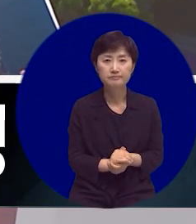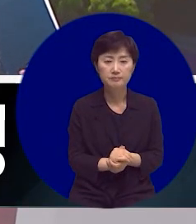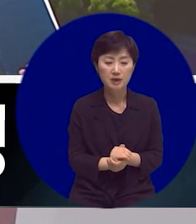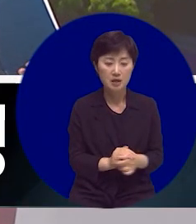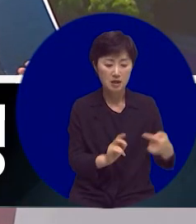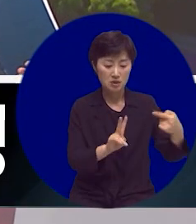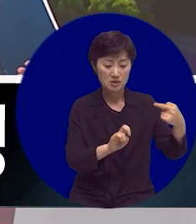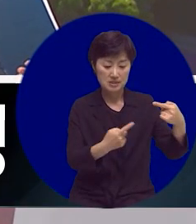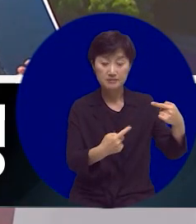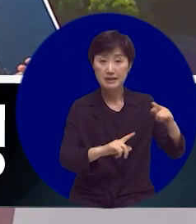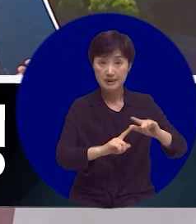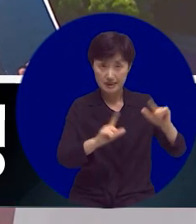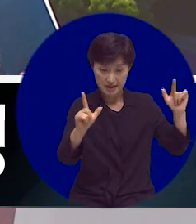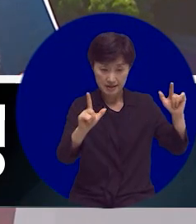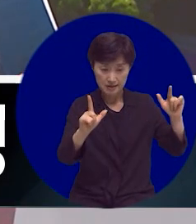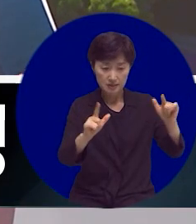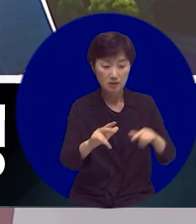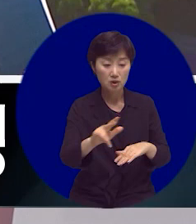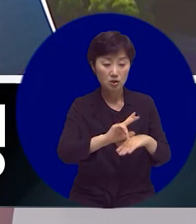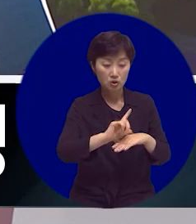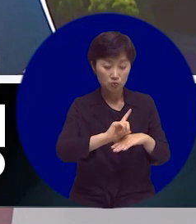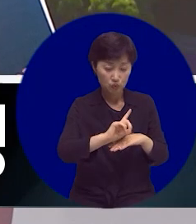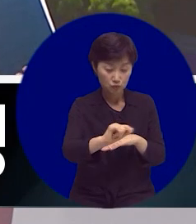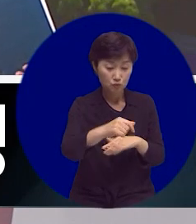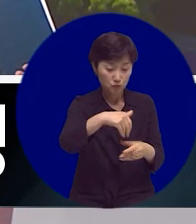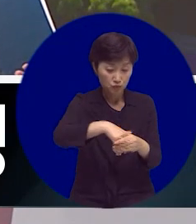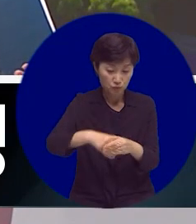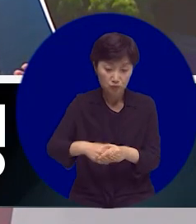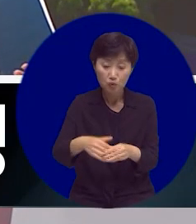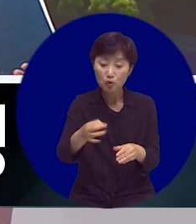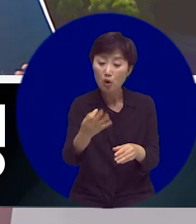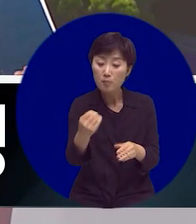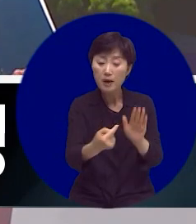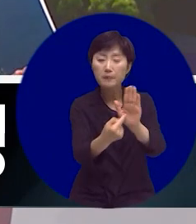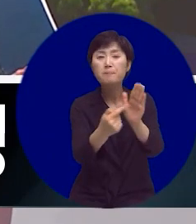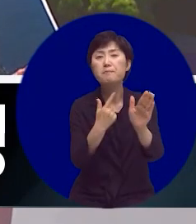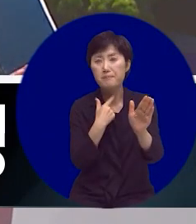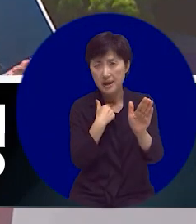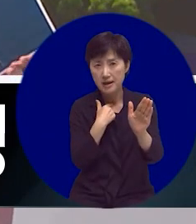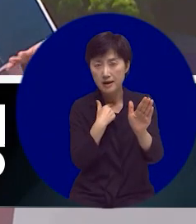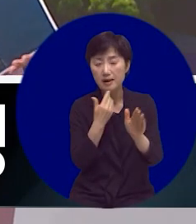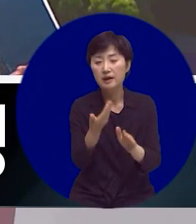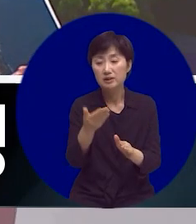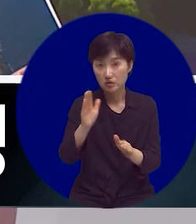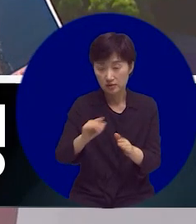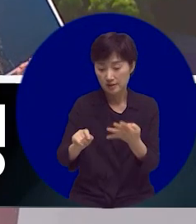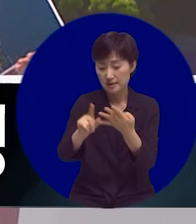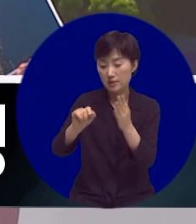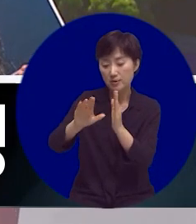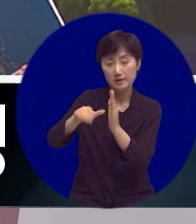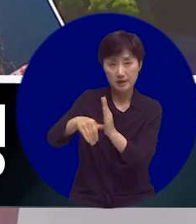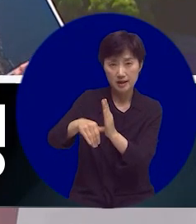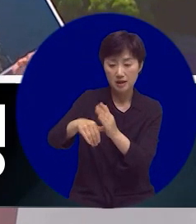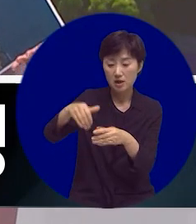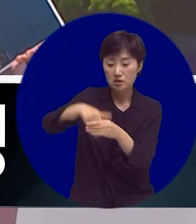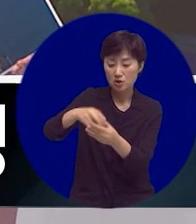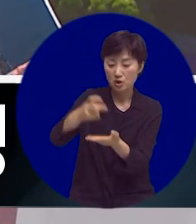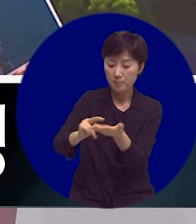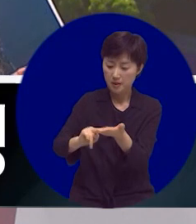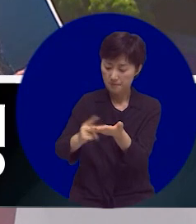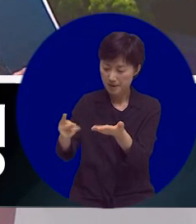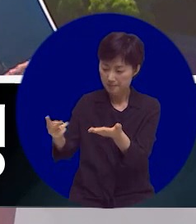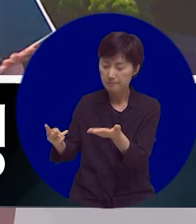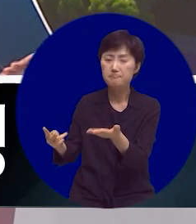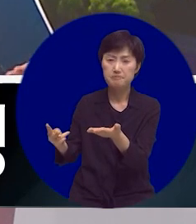1월 21일 제8회 전국 동시지방선거에 선거비용 제한액을 공고했습니다. 그런데 지난 4월 공직선거법이 일부